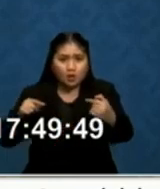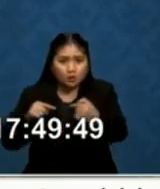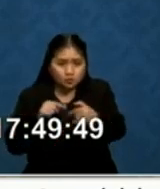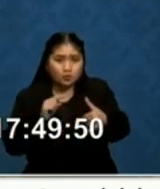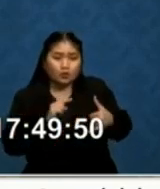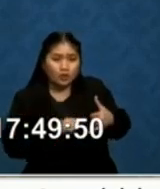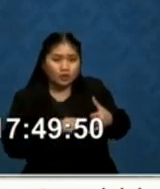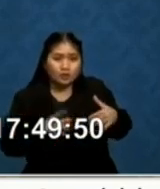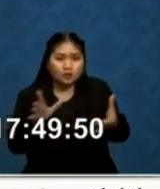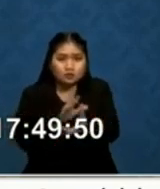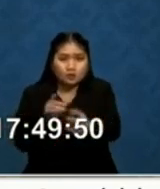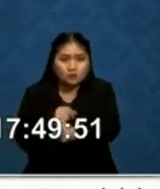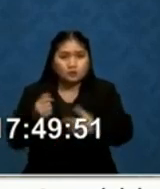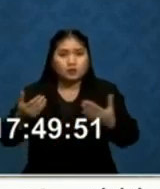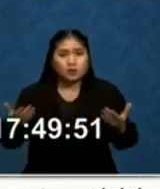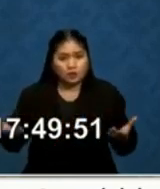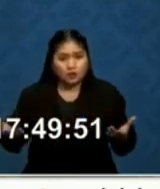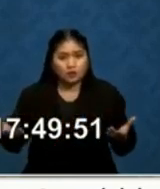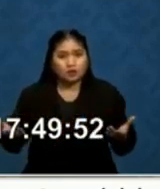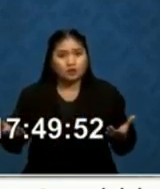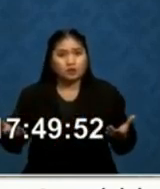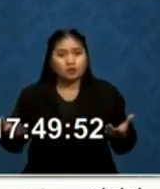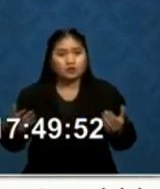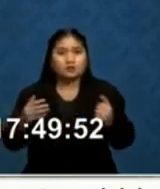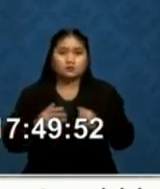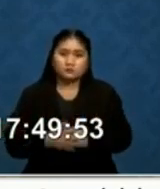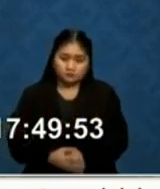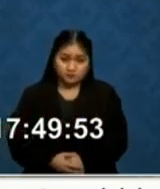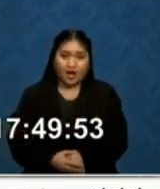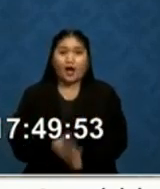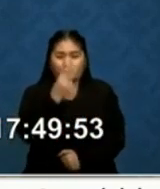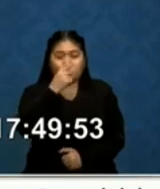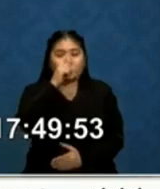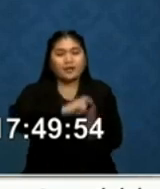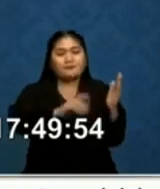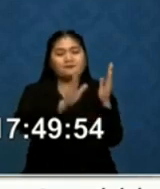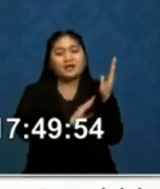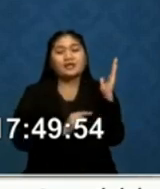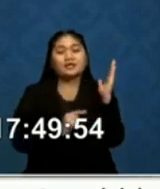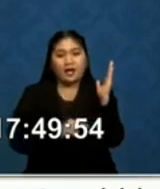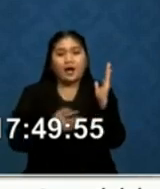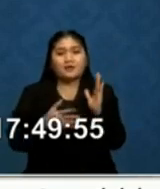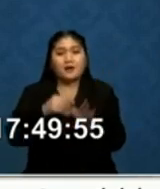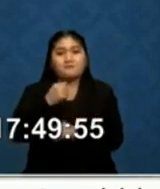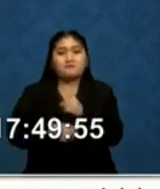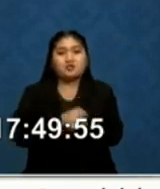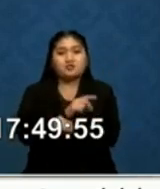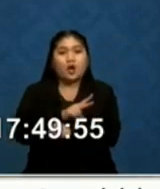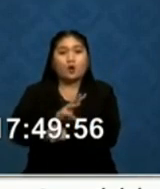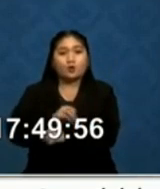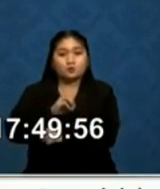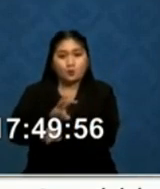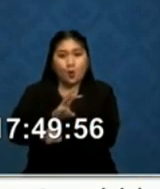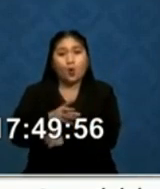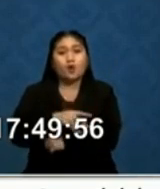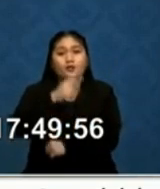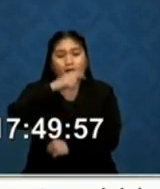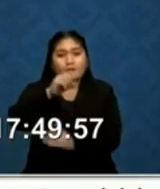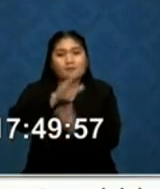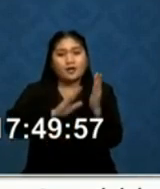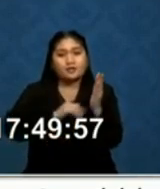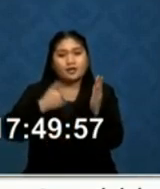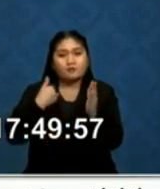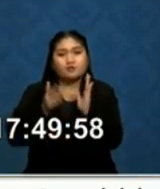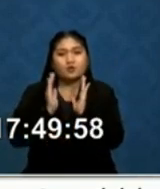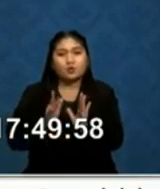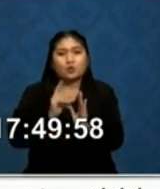พศในสังคมได้อย่างไรคะท่านประธานมาดูสถิติในประเทศไทยนะคะปี66ค่ะจะเห็นได้ว่าประเทศไทยมีพนักง